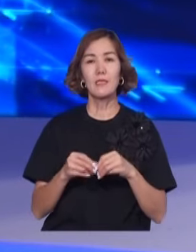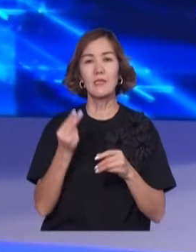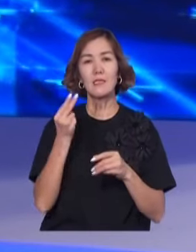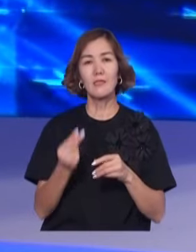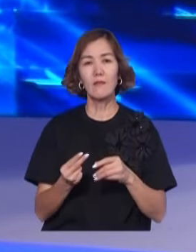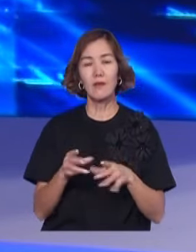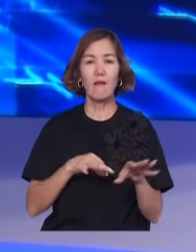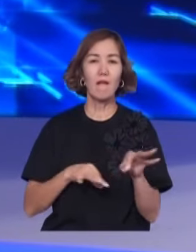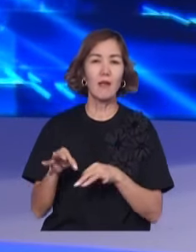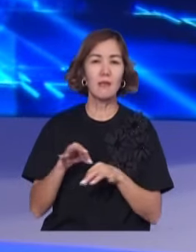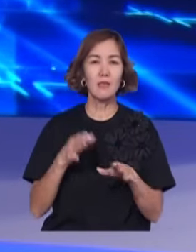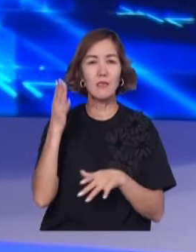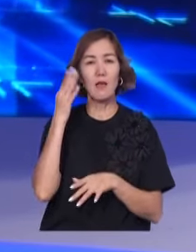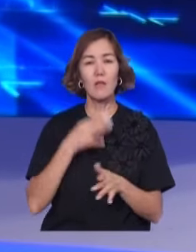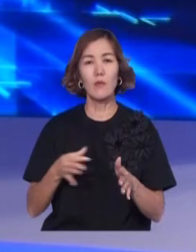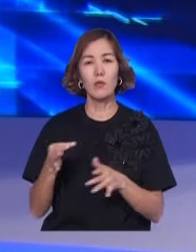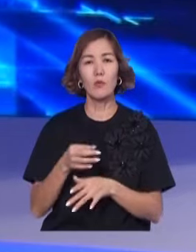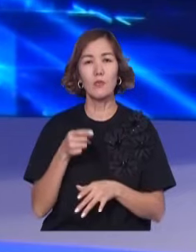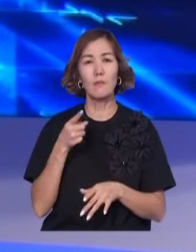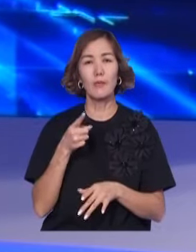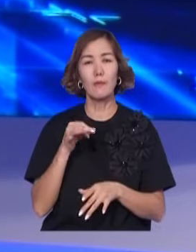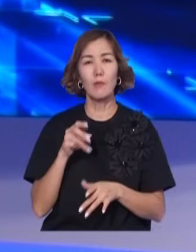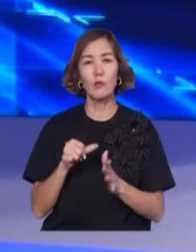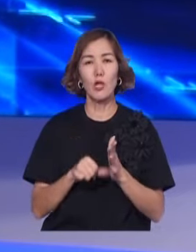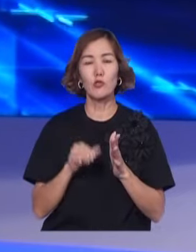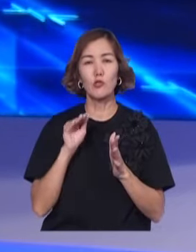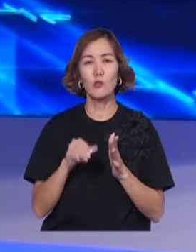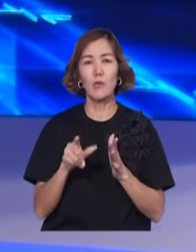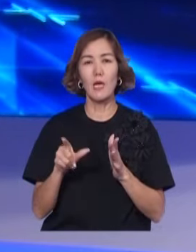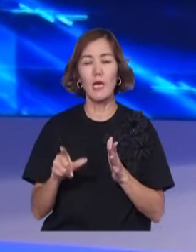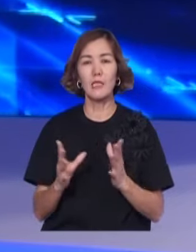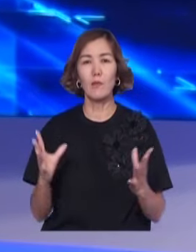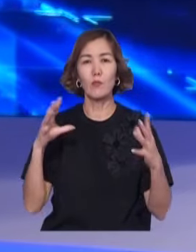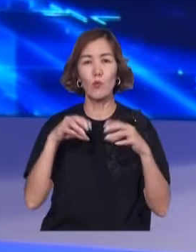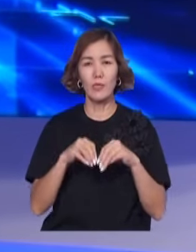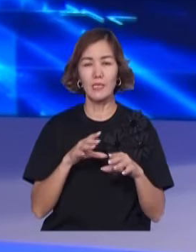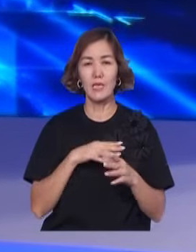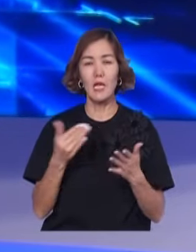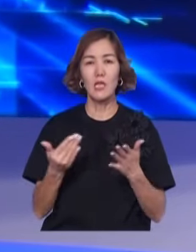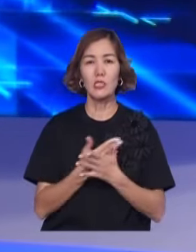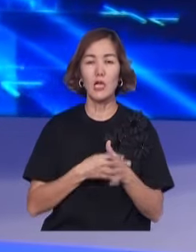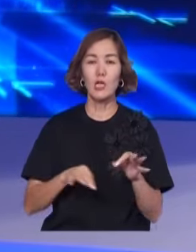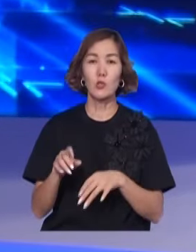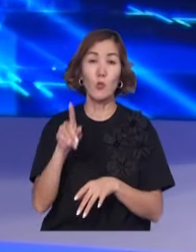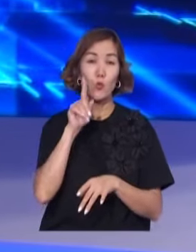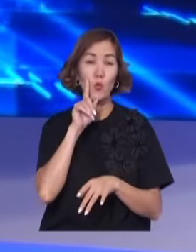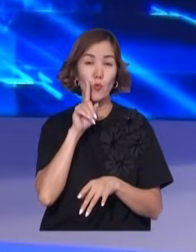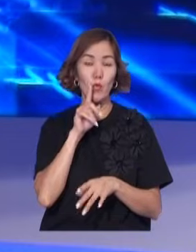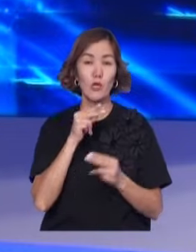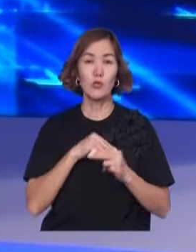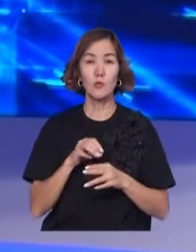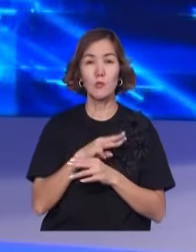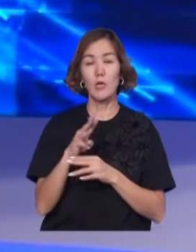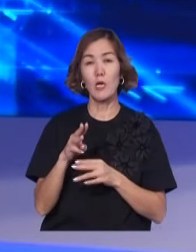Отбасының цифрлы картасына Алматы облысындағы 1 600 000-нан аса адам топтастырылды. Жаңа жоба ыңғайлы дейді.